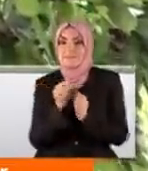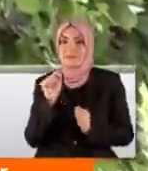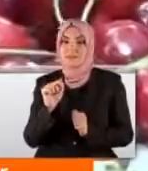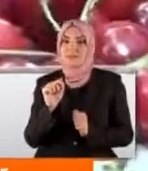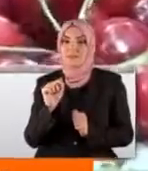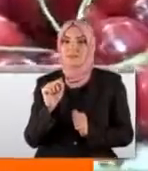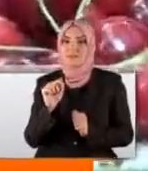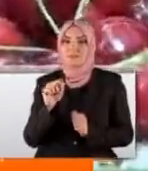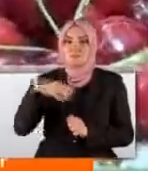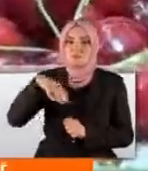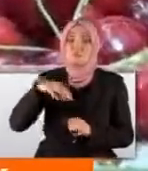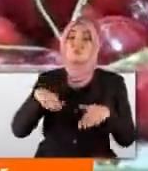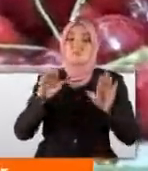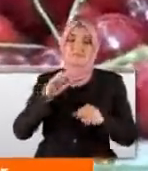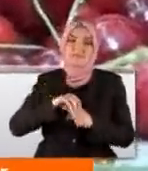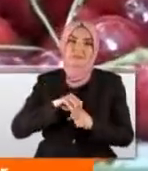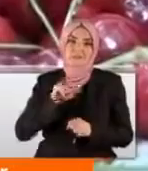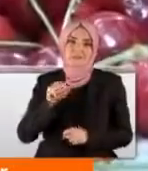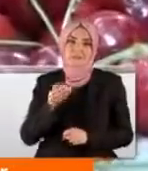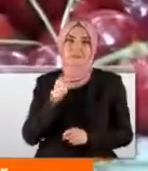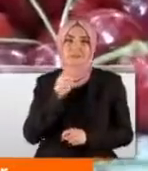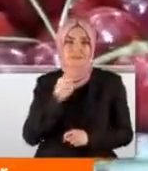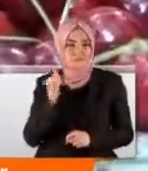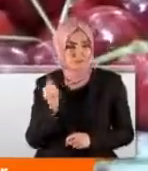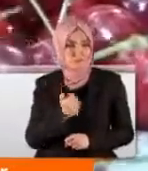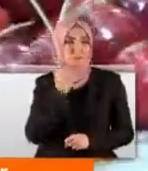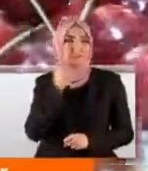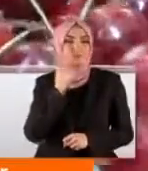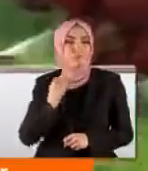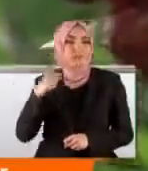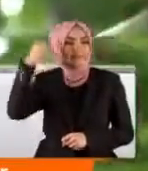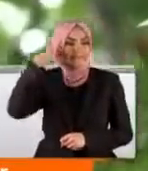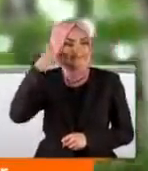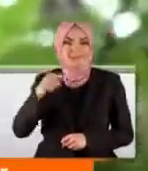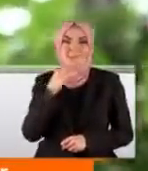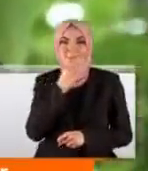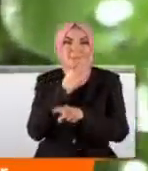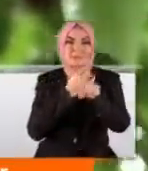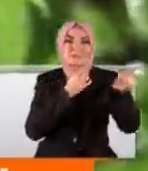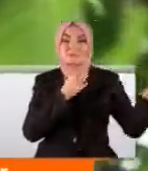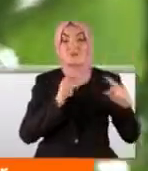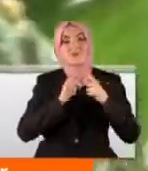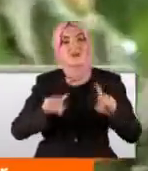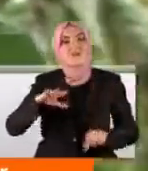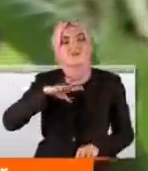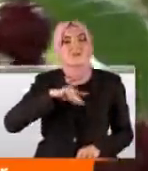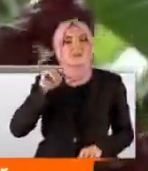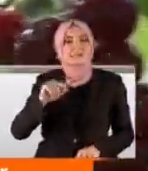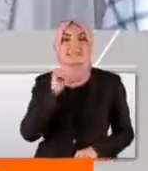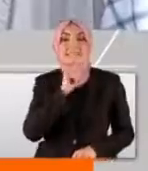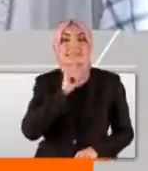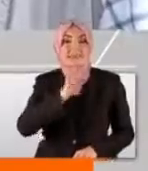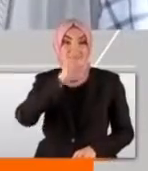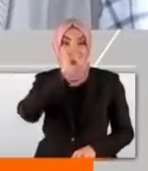Çürümesin diye. Hem tadıyla hem de lezzetiyle bu kiraz benzerlerinden çok farklı. İngiltere kraliçesi bile sadece bu kirazı